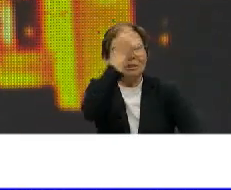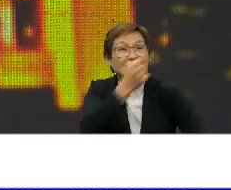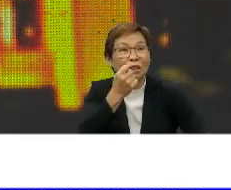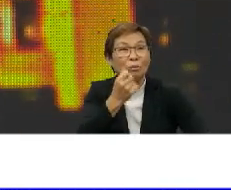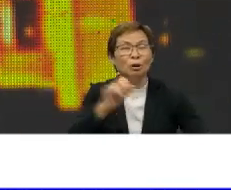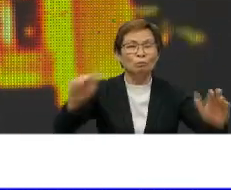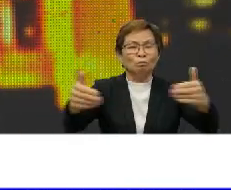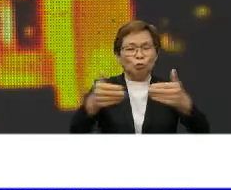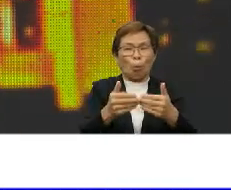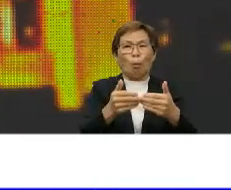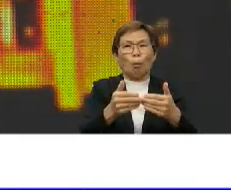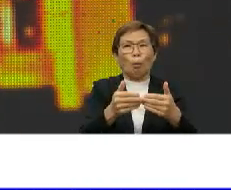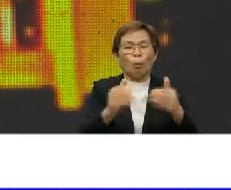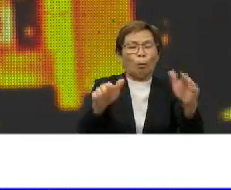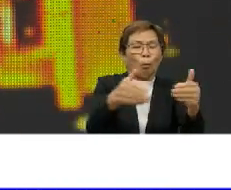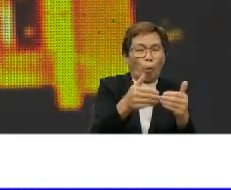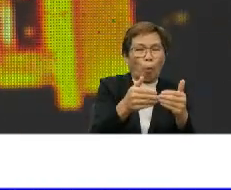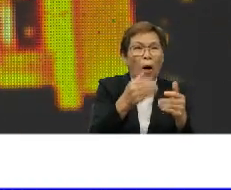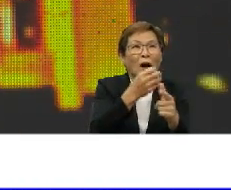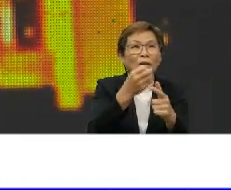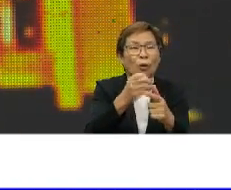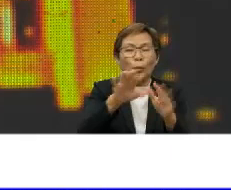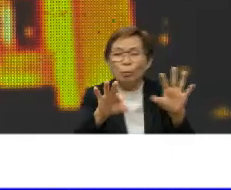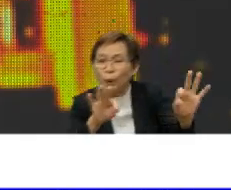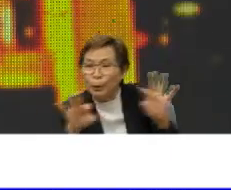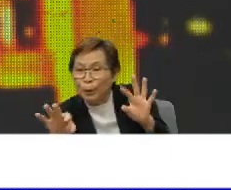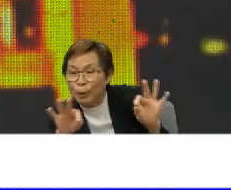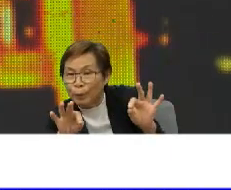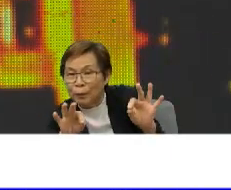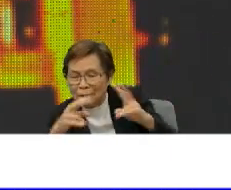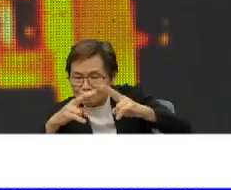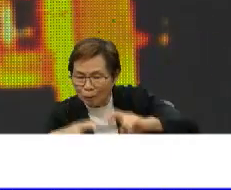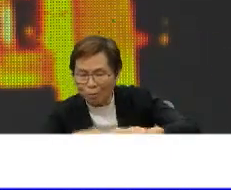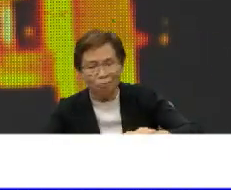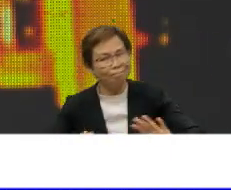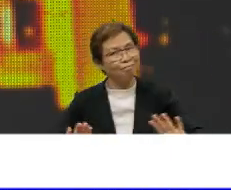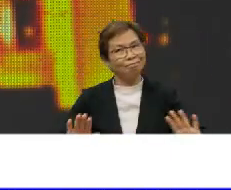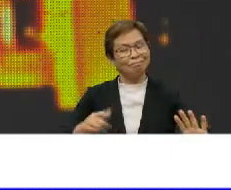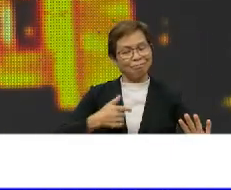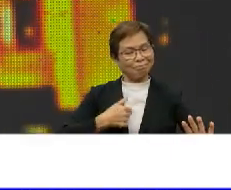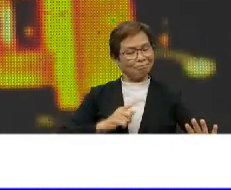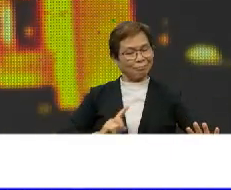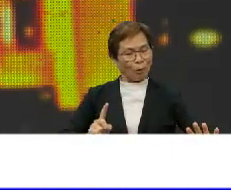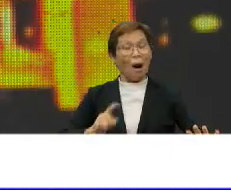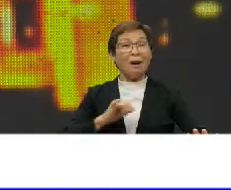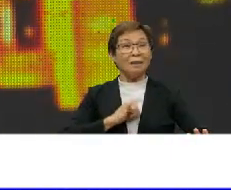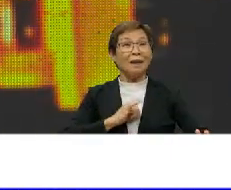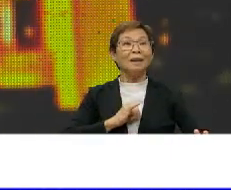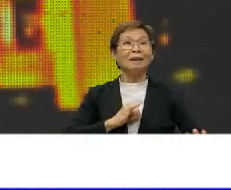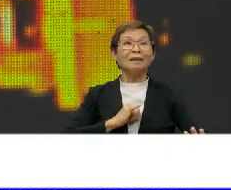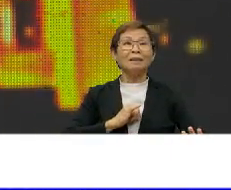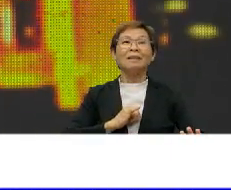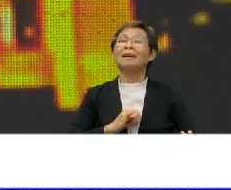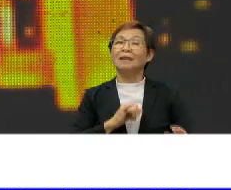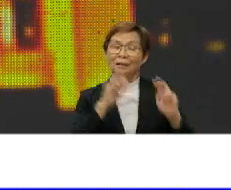menutup case atau memilih dalam soal siasatannya tetapi Siapa teman yang kita